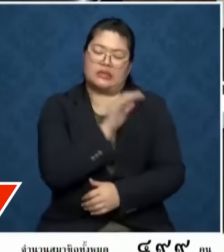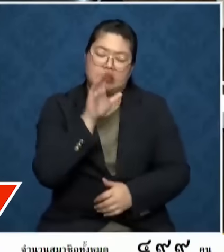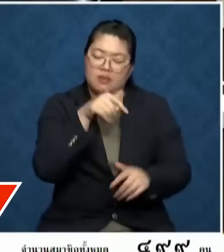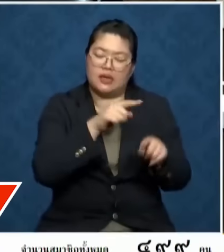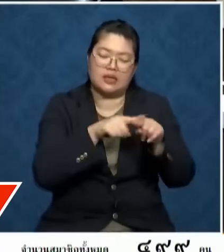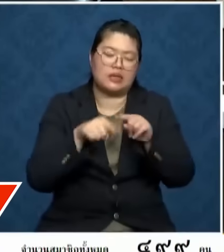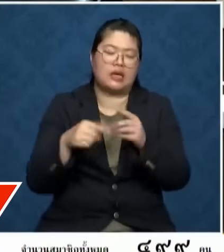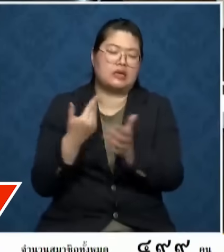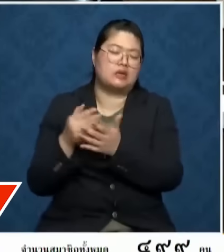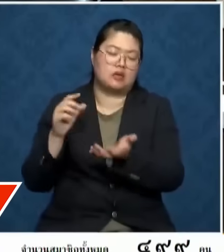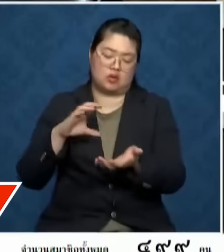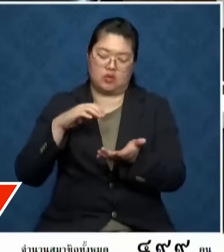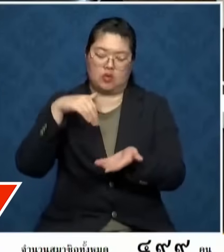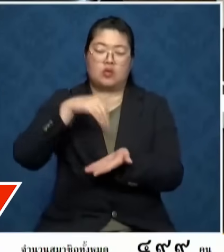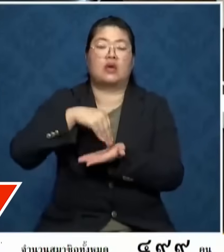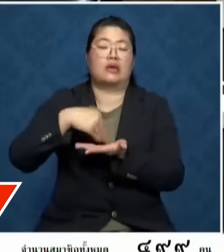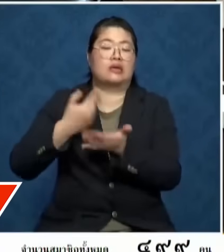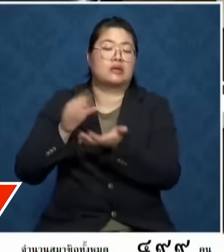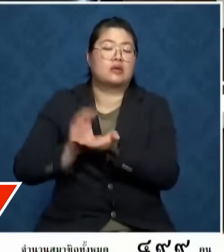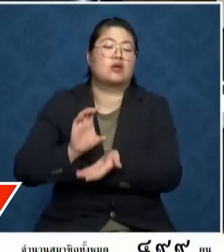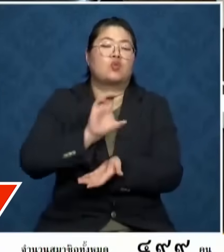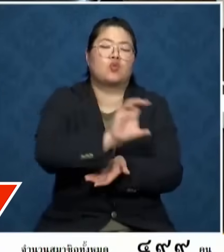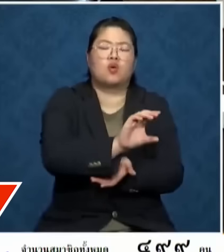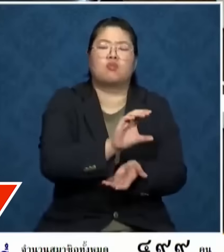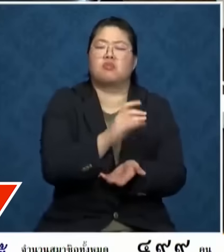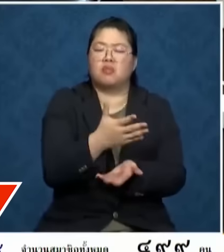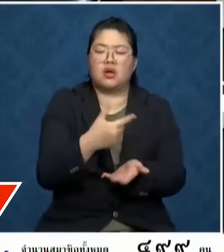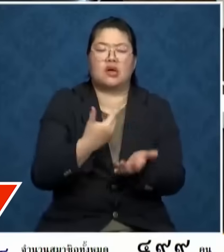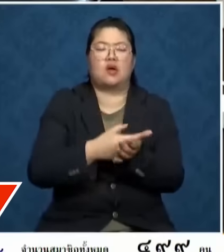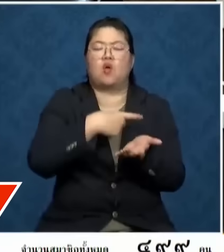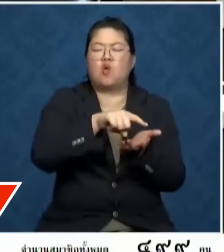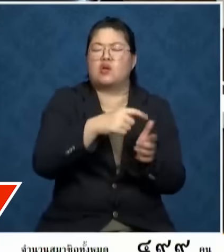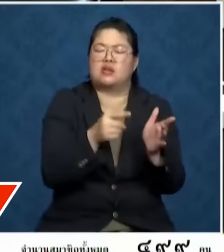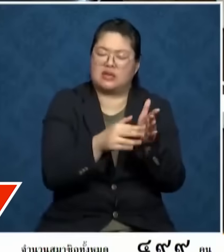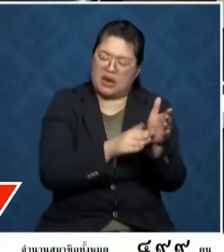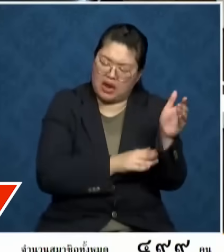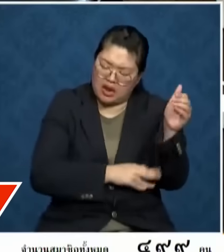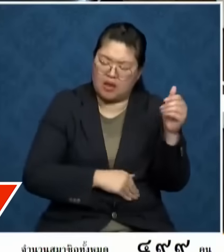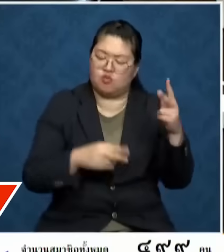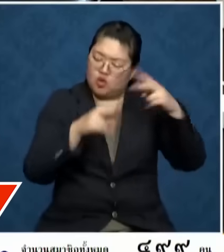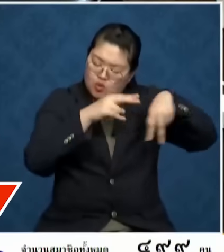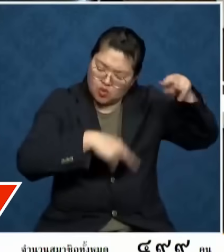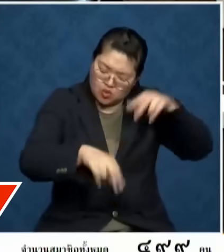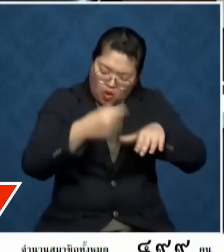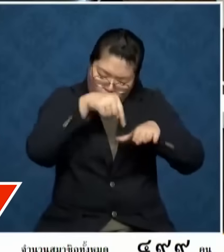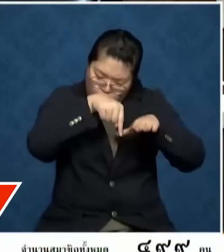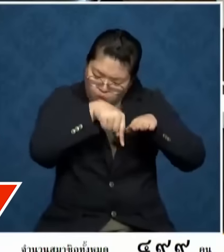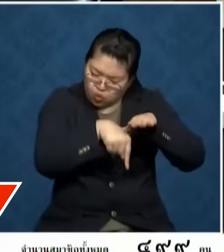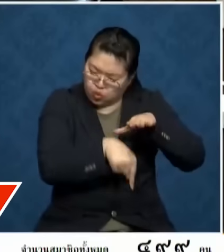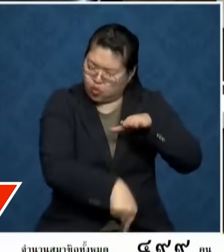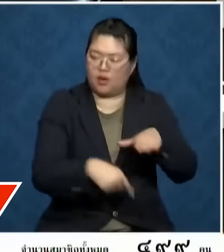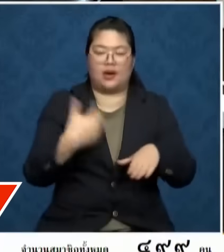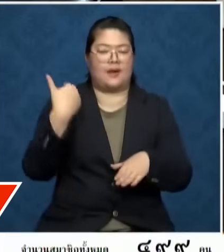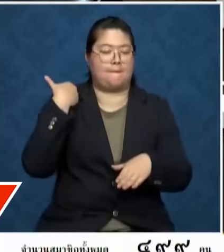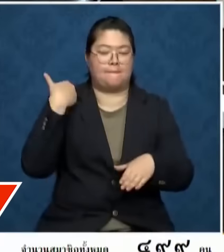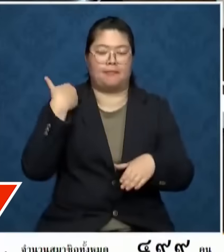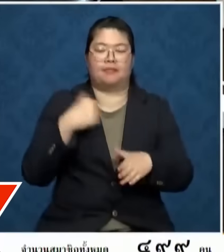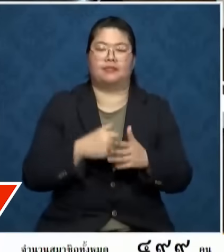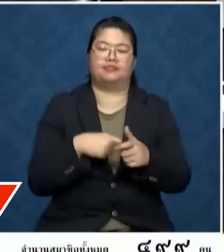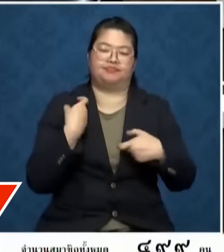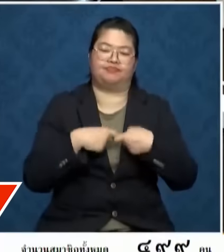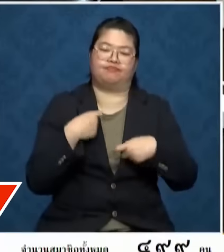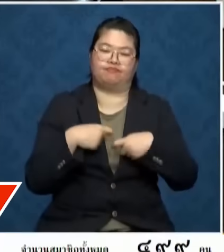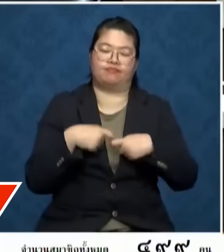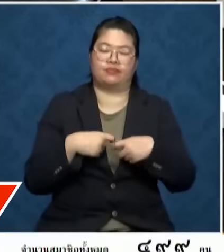ไม่โอนไปให้โอนก็โอนล่าช้าแล้วก็ซ้ิหนำซ้ำตรวจจุกๆจิกๆจนกระดิกกระเดี้ยอะไรไม่ได้นะ